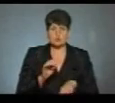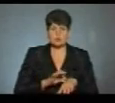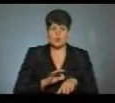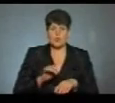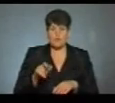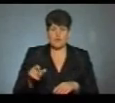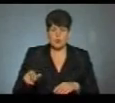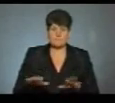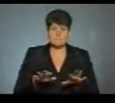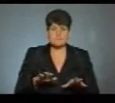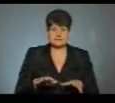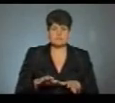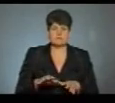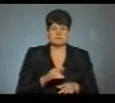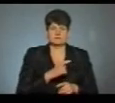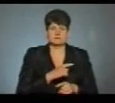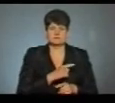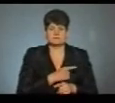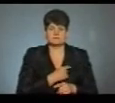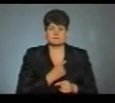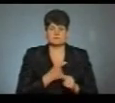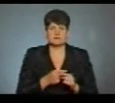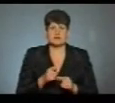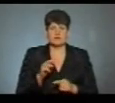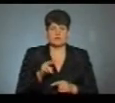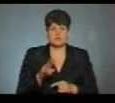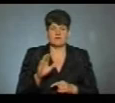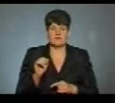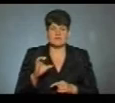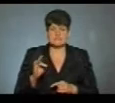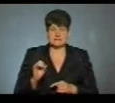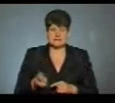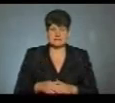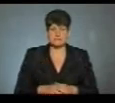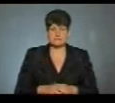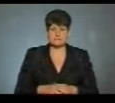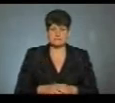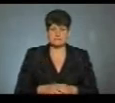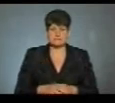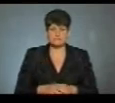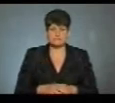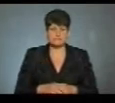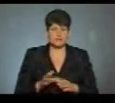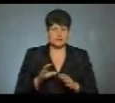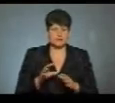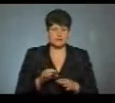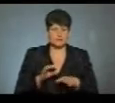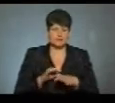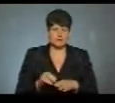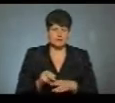коронавірус місцева фельдшерка Людмила Василик. Осінці там проводили йому